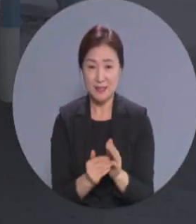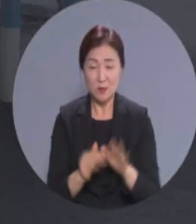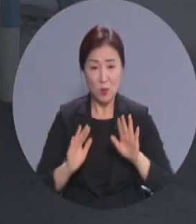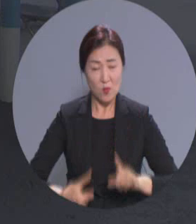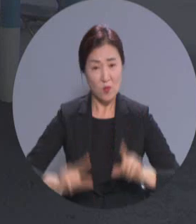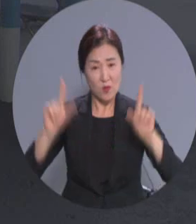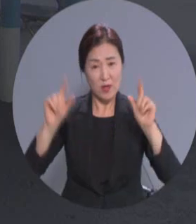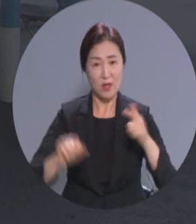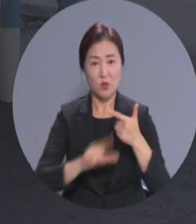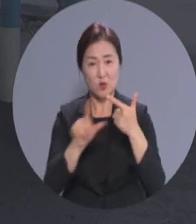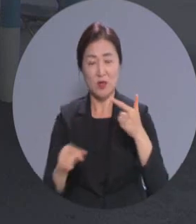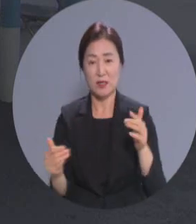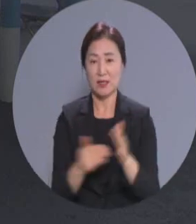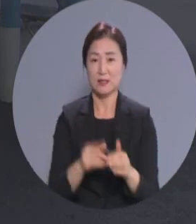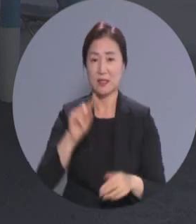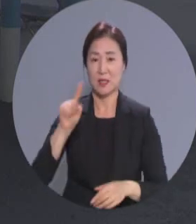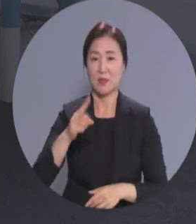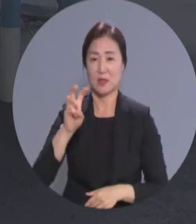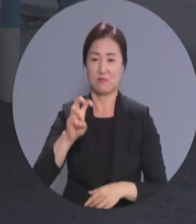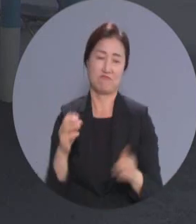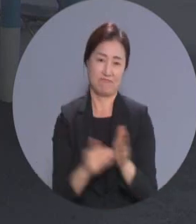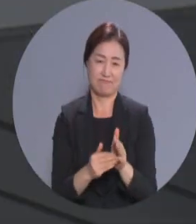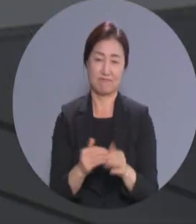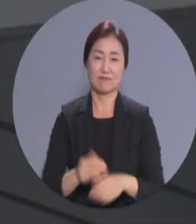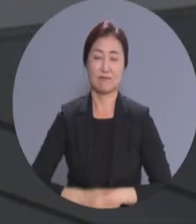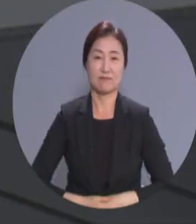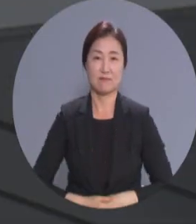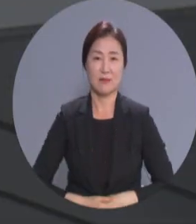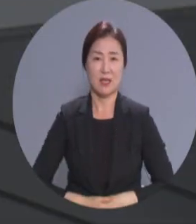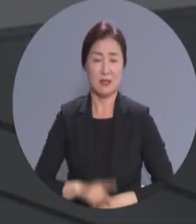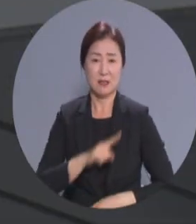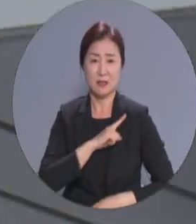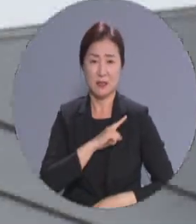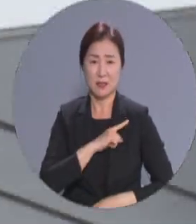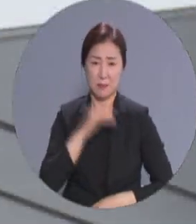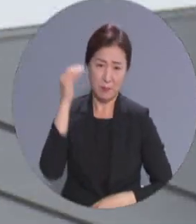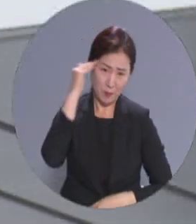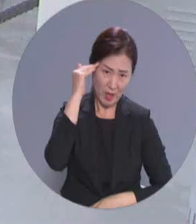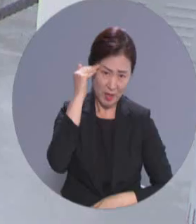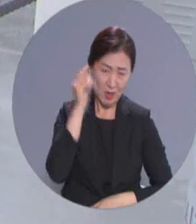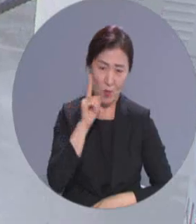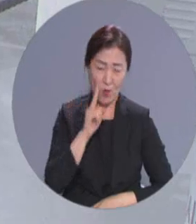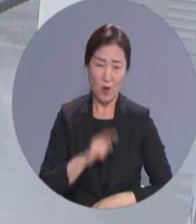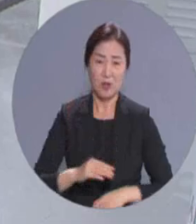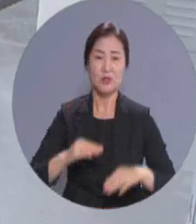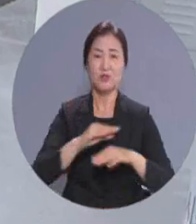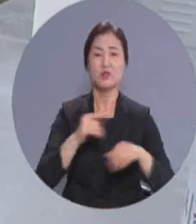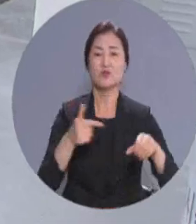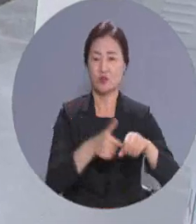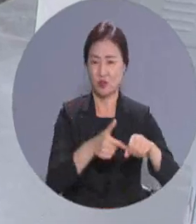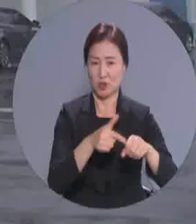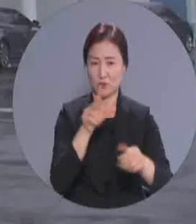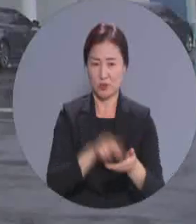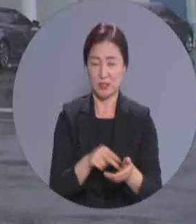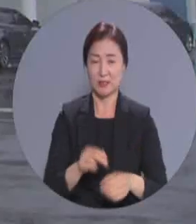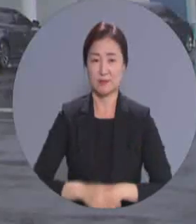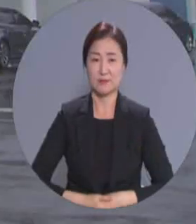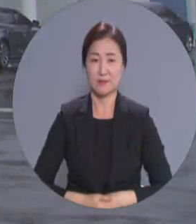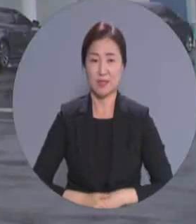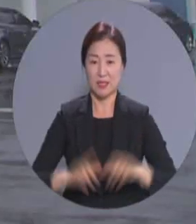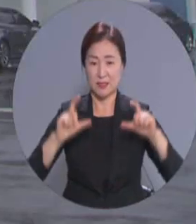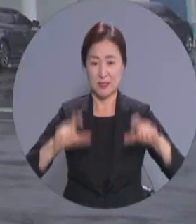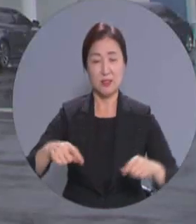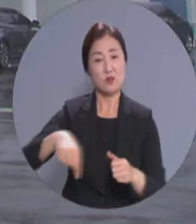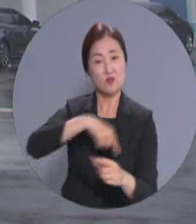올해 상반기에는 130여 대에 그치고 있습니다. 가장 큰 걸림돌은 부족한 충전 인프라입니다. 도내에서